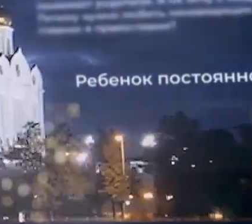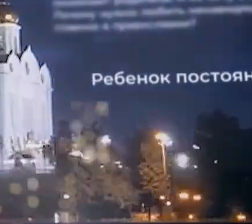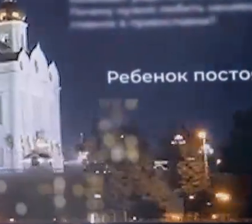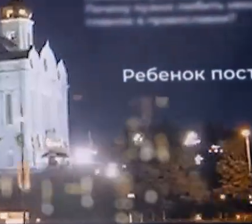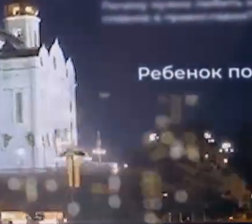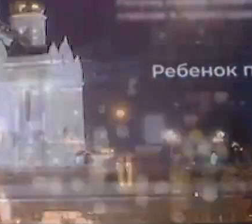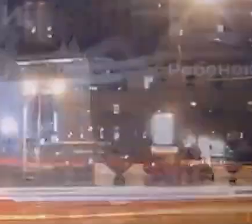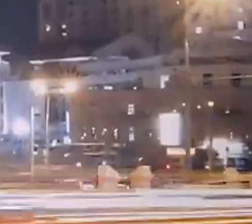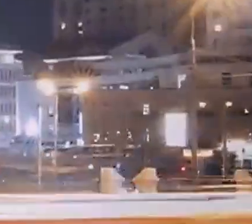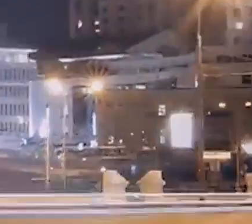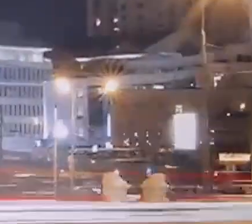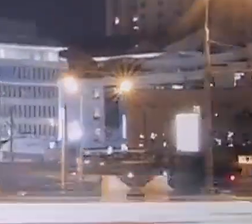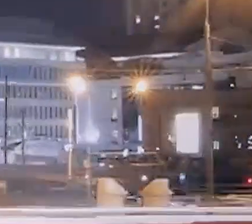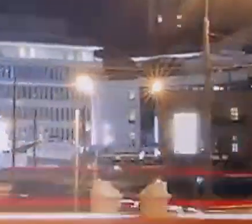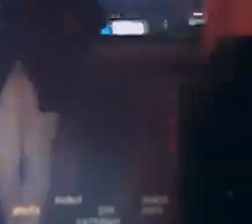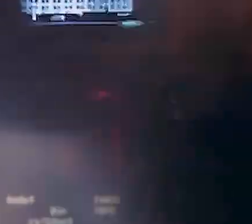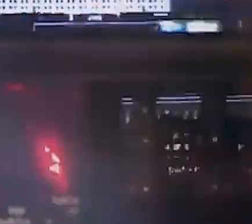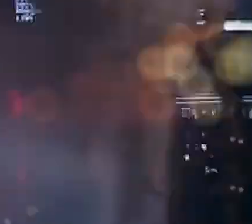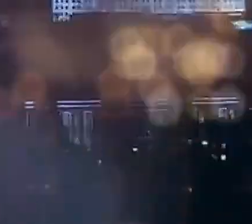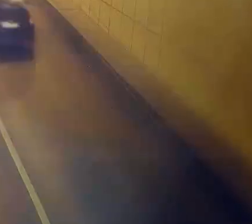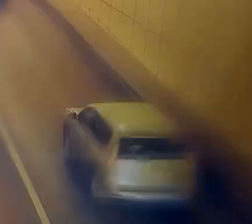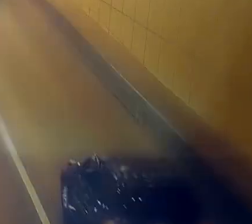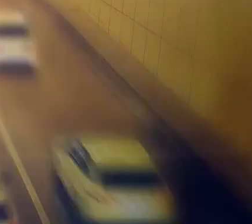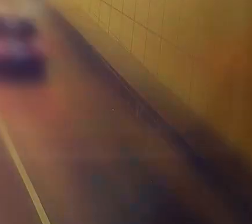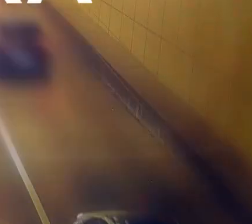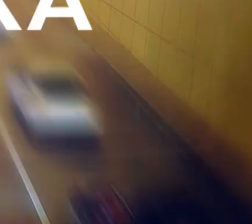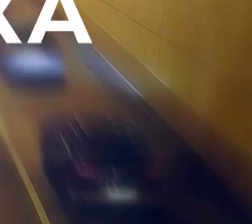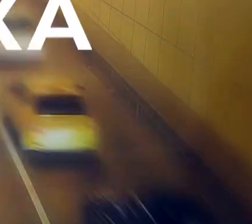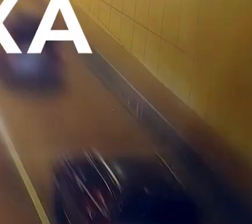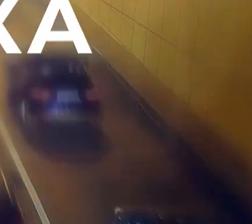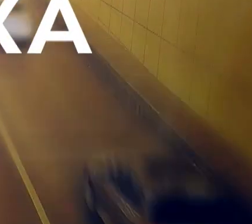молитве? Пожалуйста, если есть возможность, помогите, пожалуйста. Помогите, батюшка.